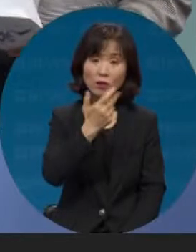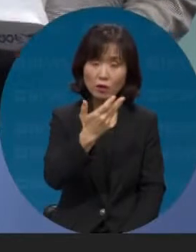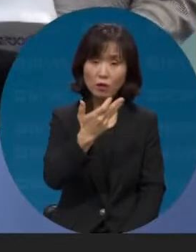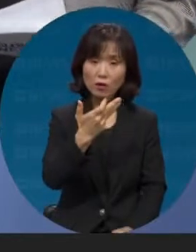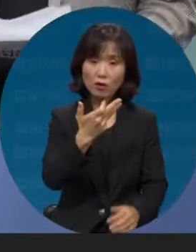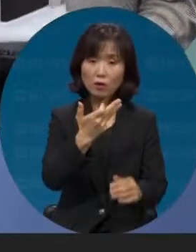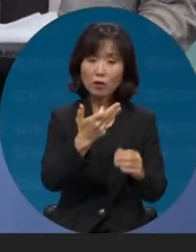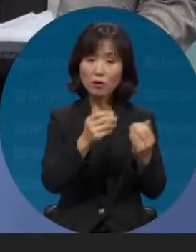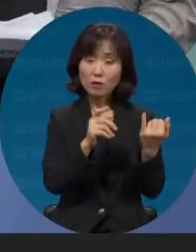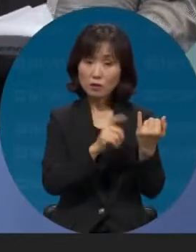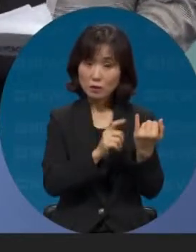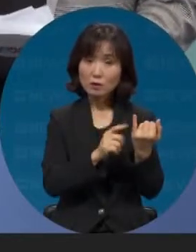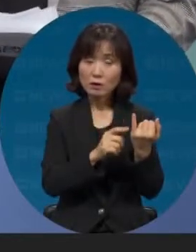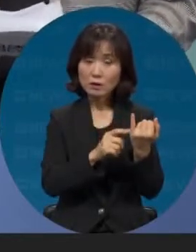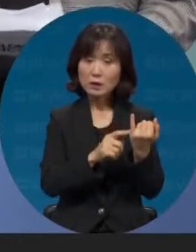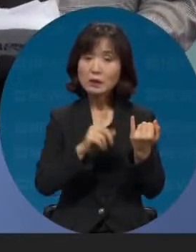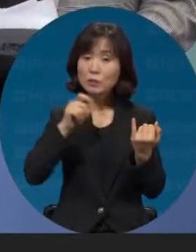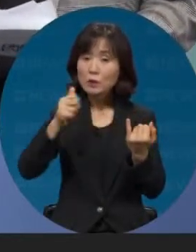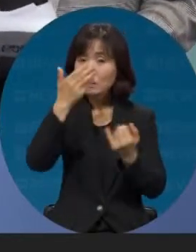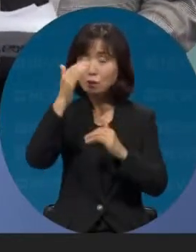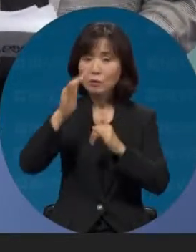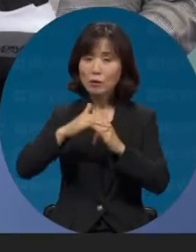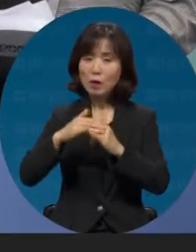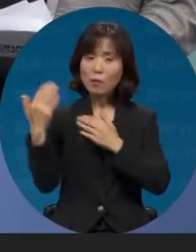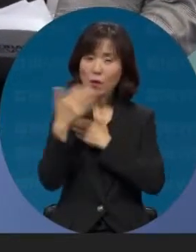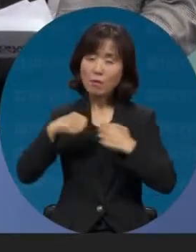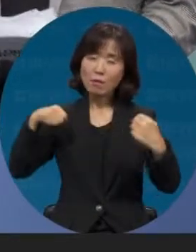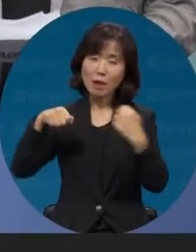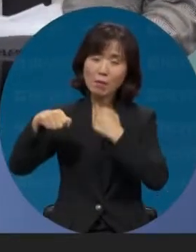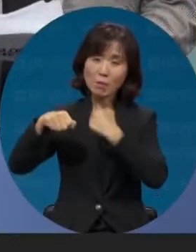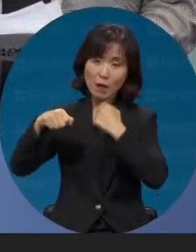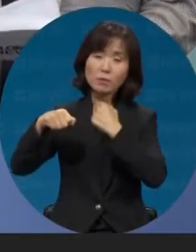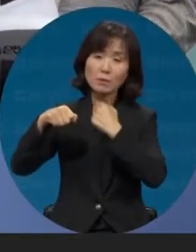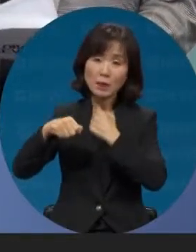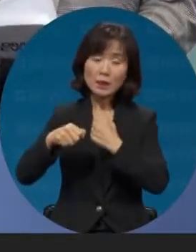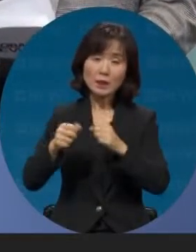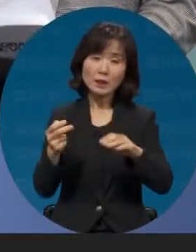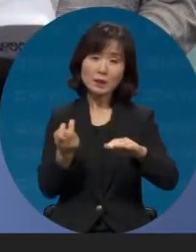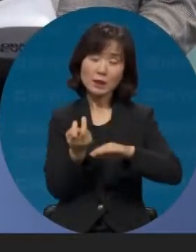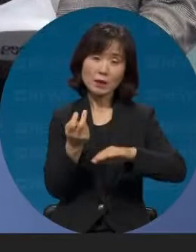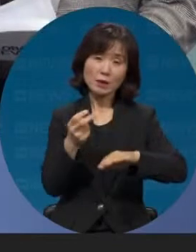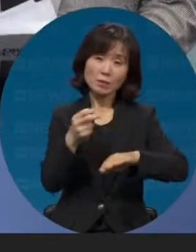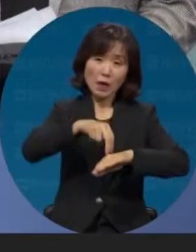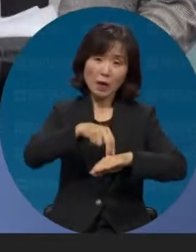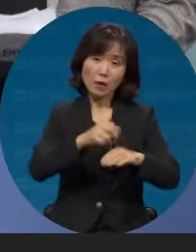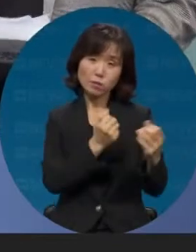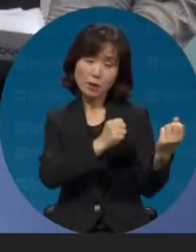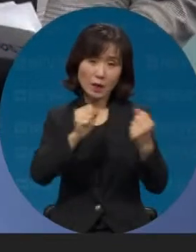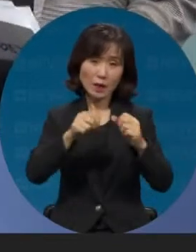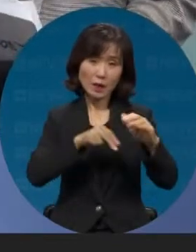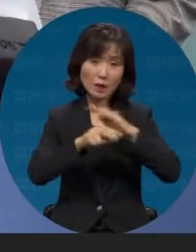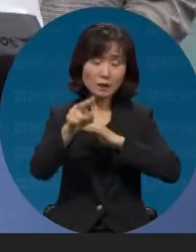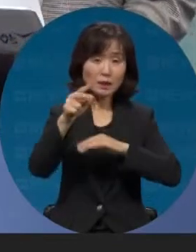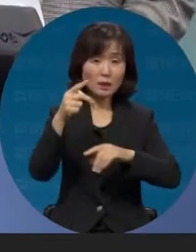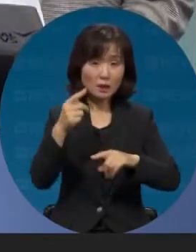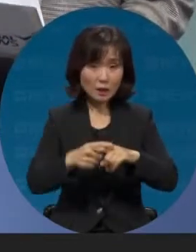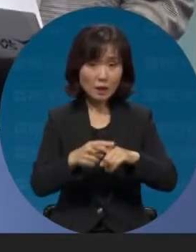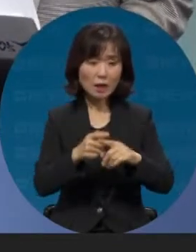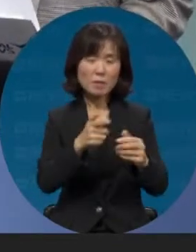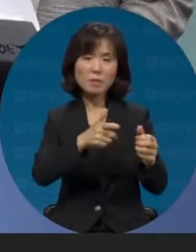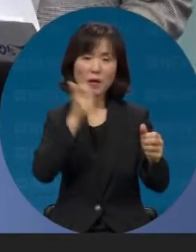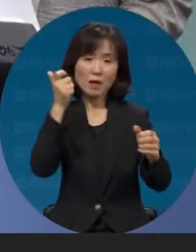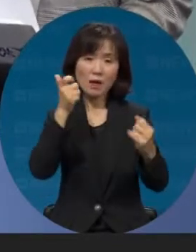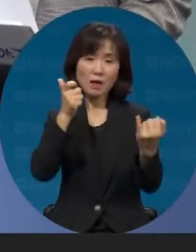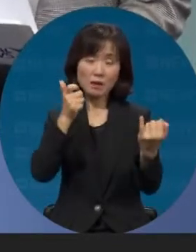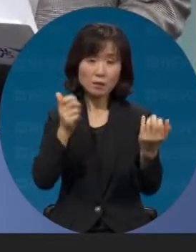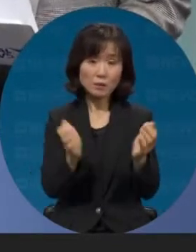라모나 로드리게스는 15세 청소년관련 몸싸움을 한 뒤 차례 타고 도주하던 중 총에 맞았습니다 일주일 이상